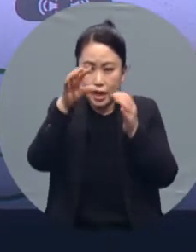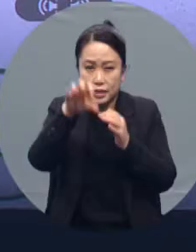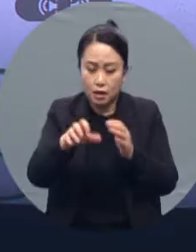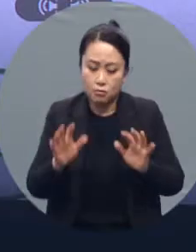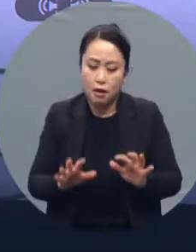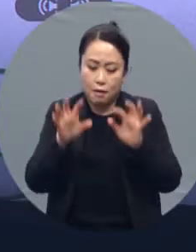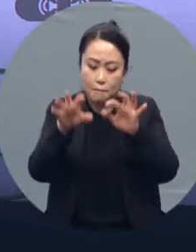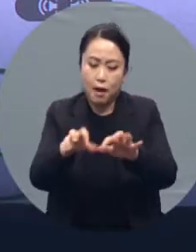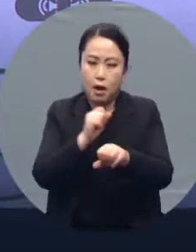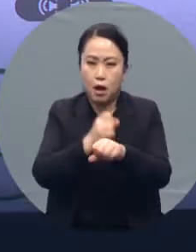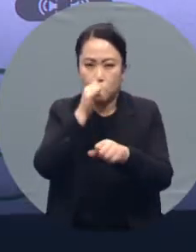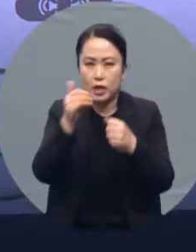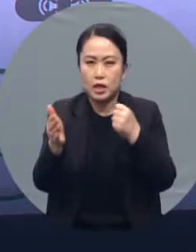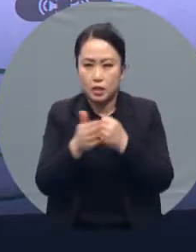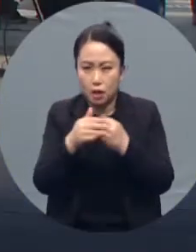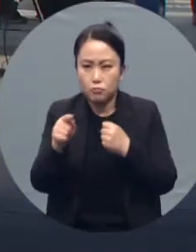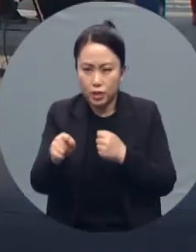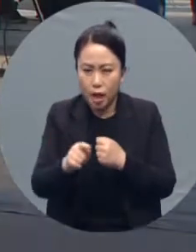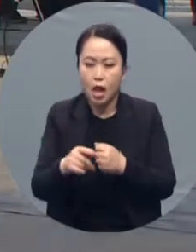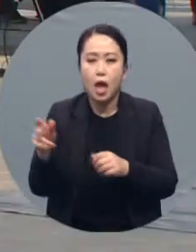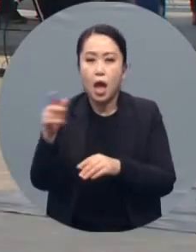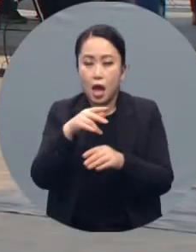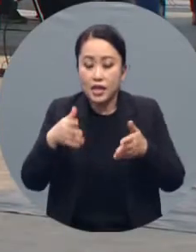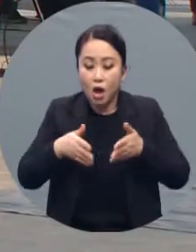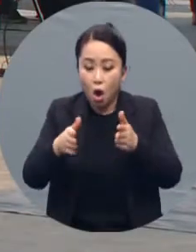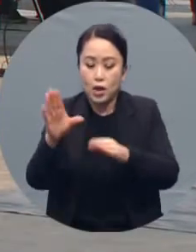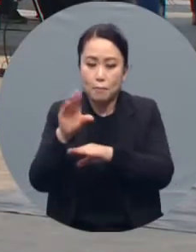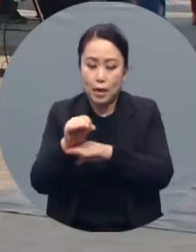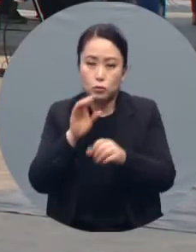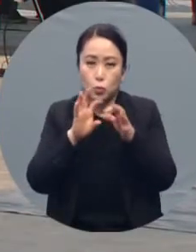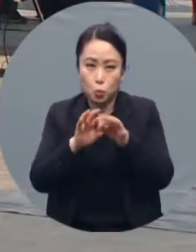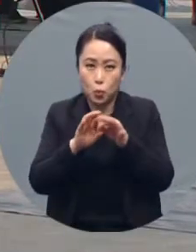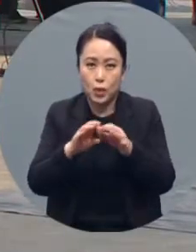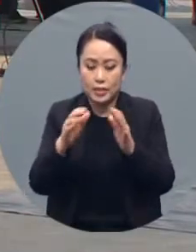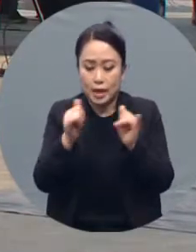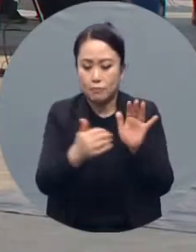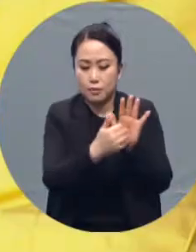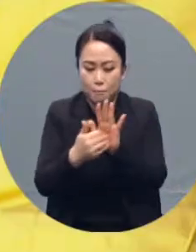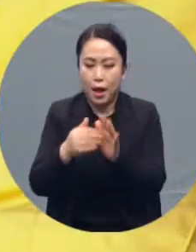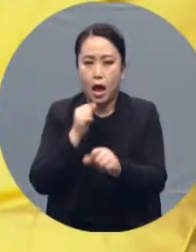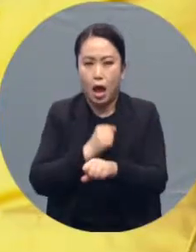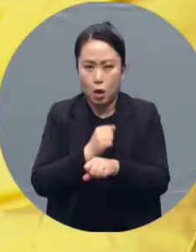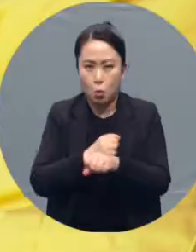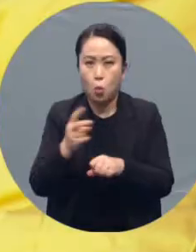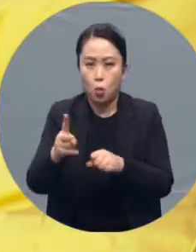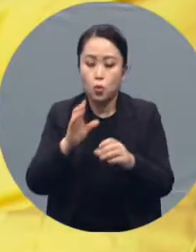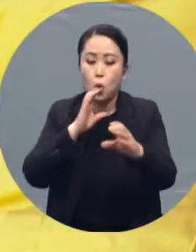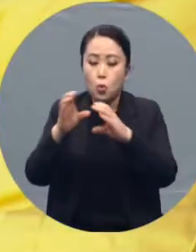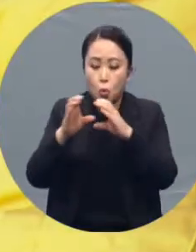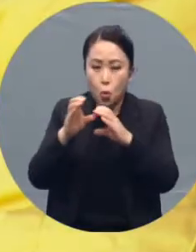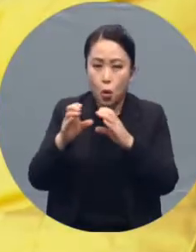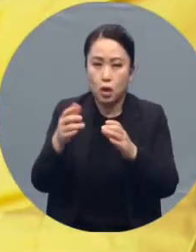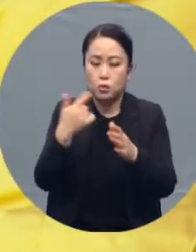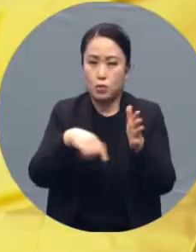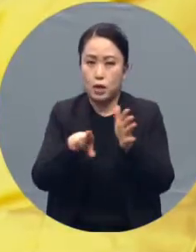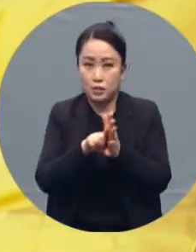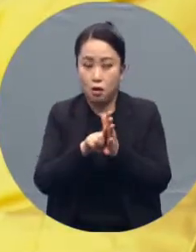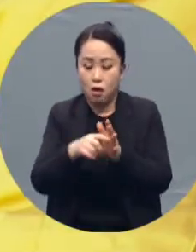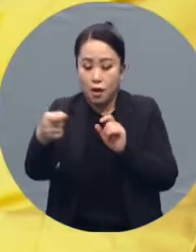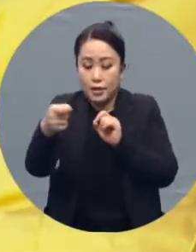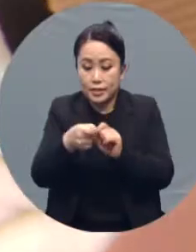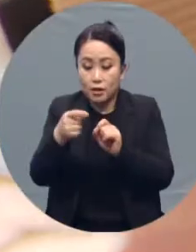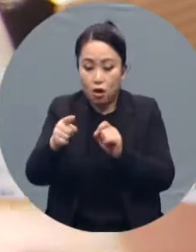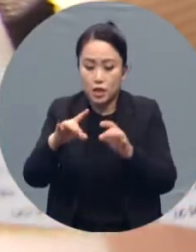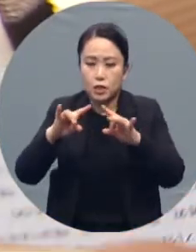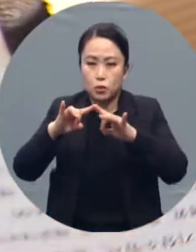가두방송을 통해 인원 통계를 요청하고. 사고 현장과 재난대응본부 간의 소통을 위해 근거리 통신장비가